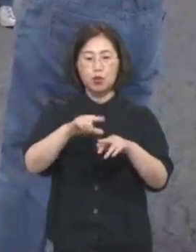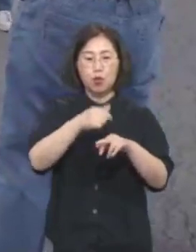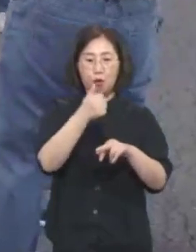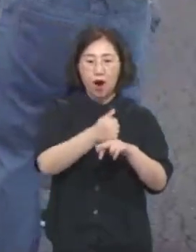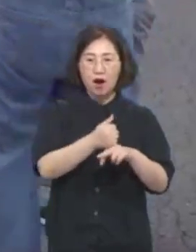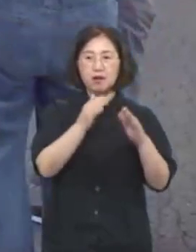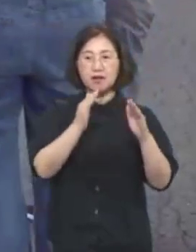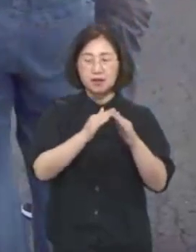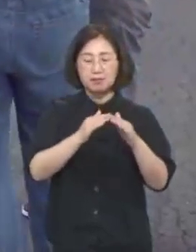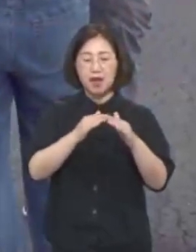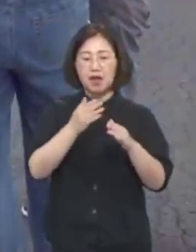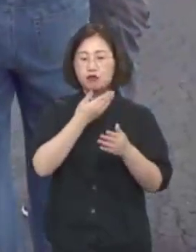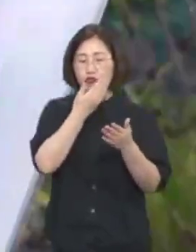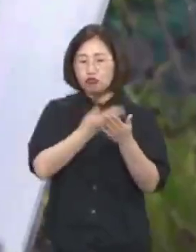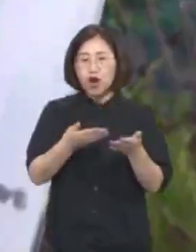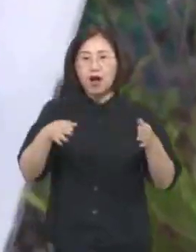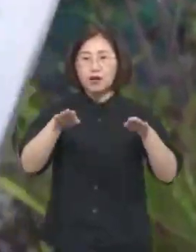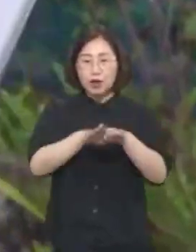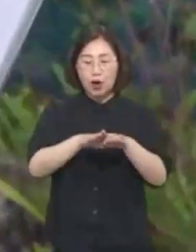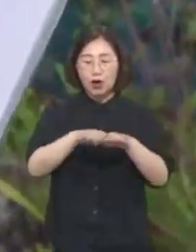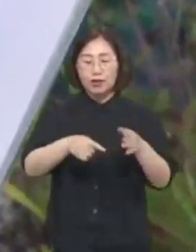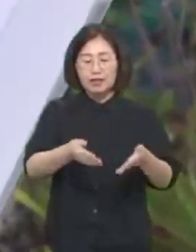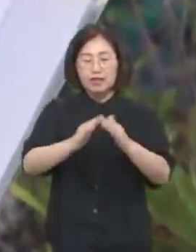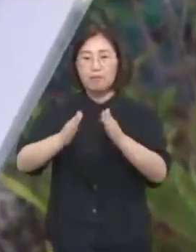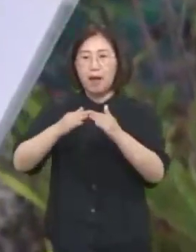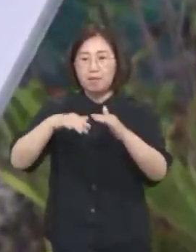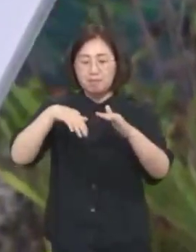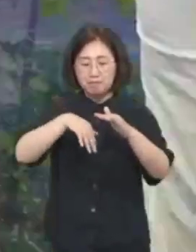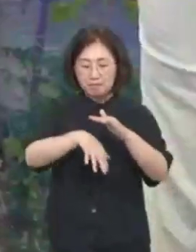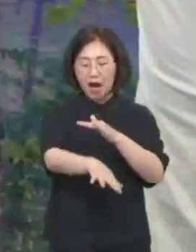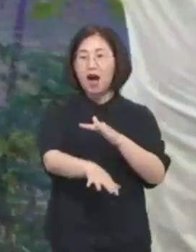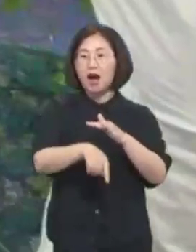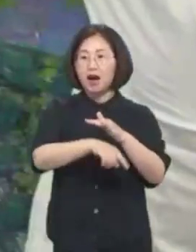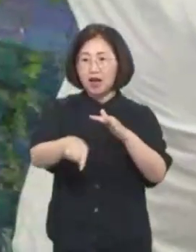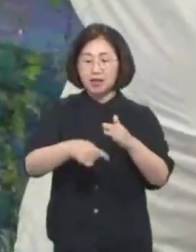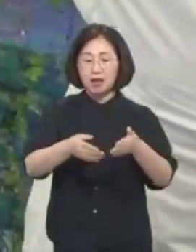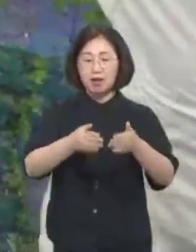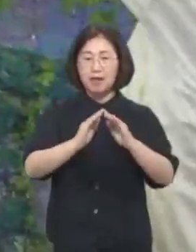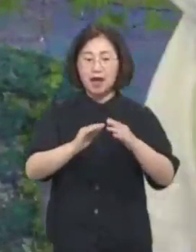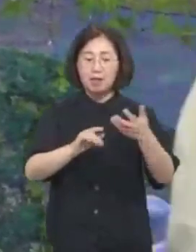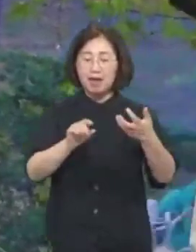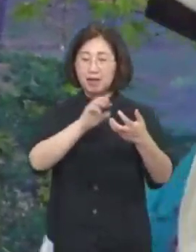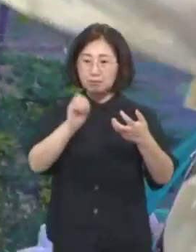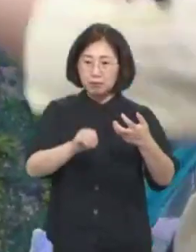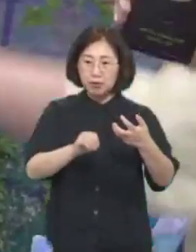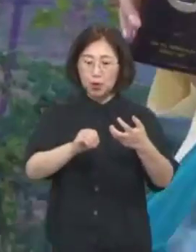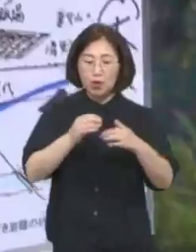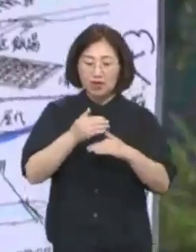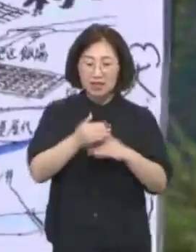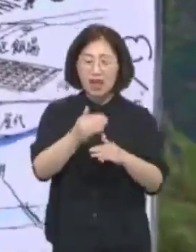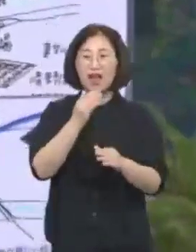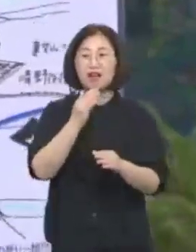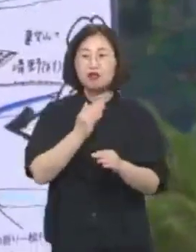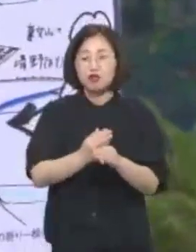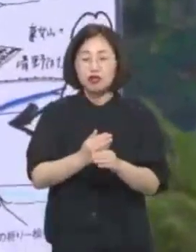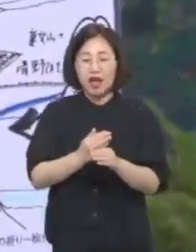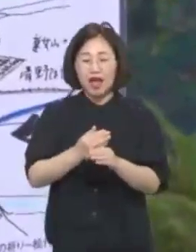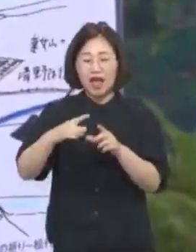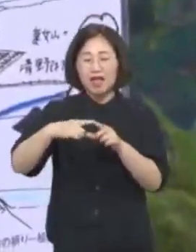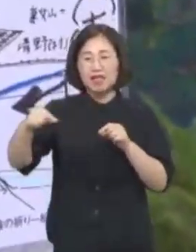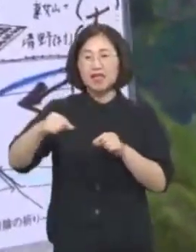중추시설과 함께 대본영, 즉 군 최고 지휘소를 만드는 작전으로 80%가량 진행된 시점에서